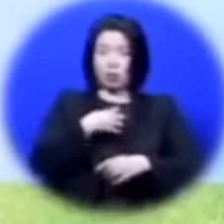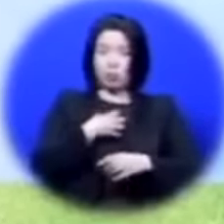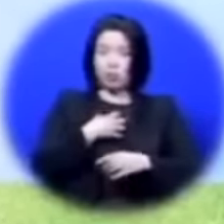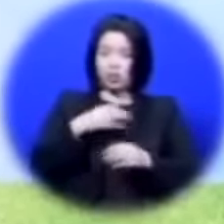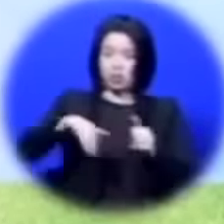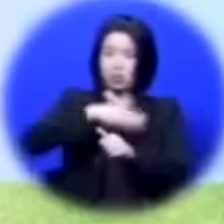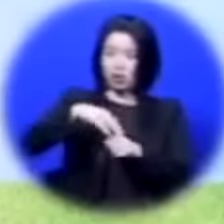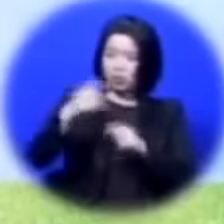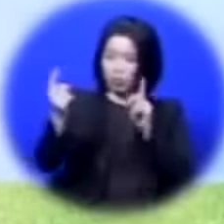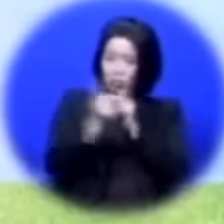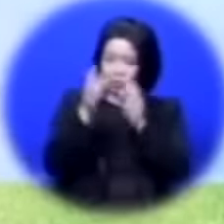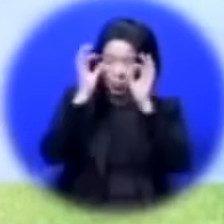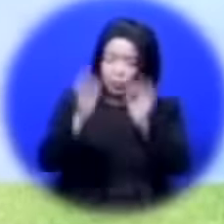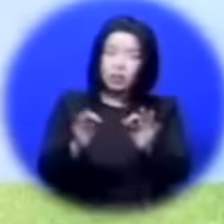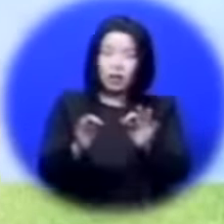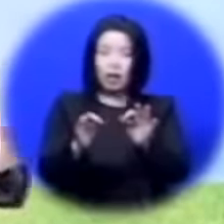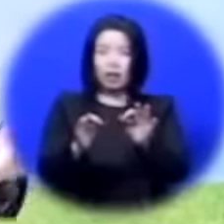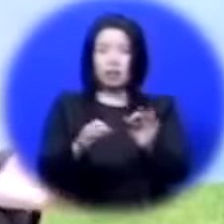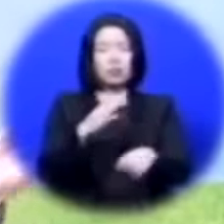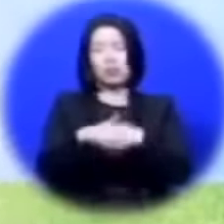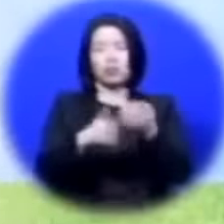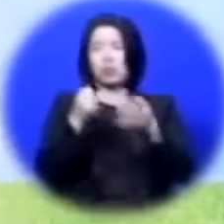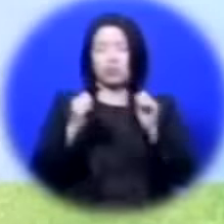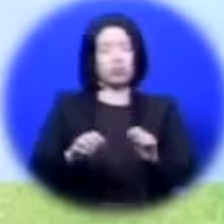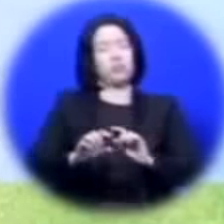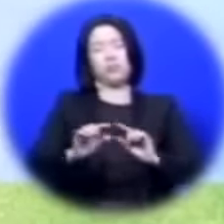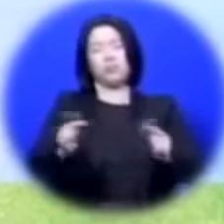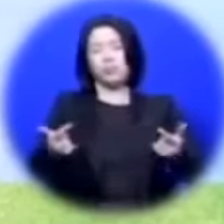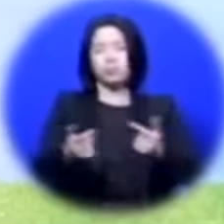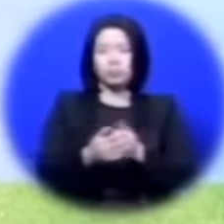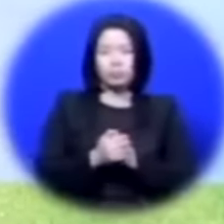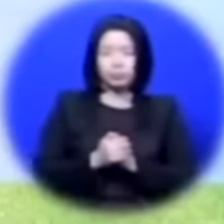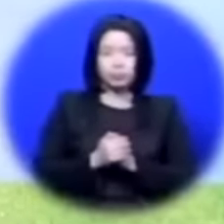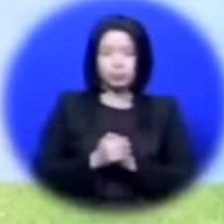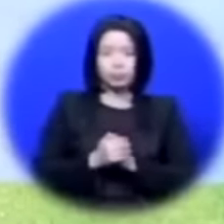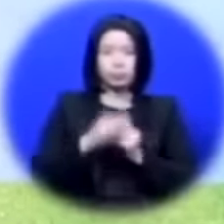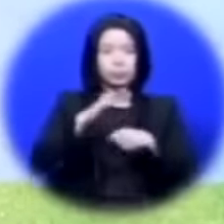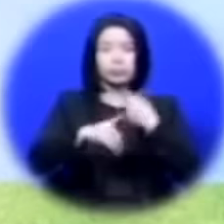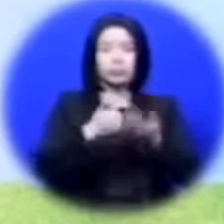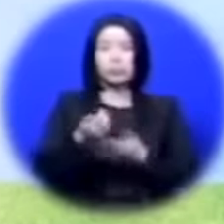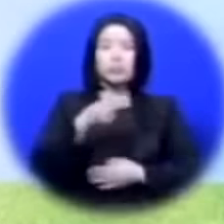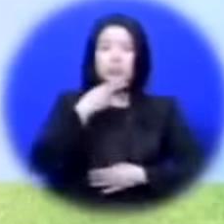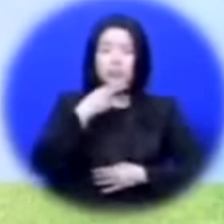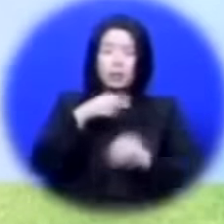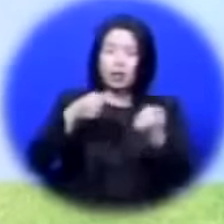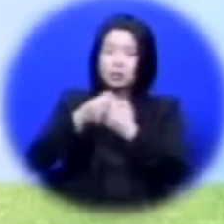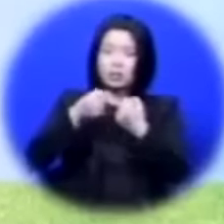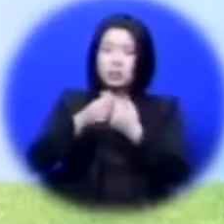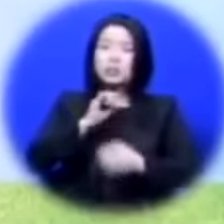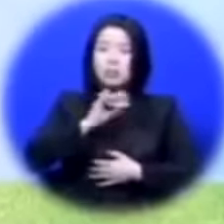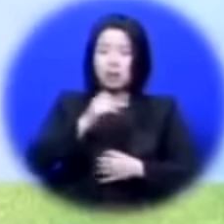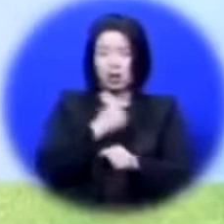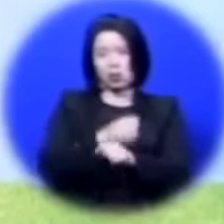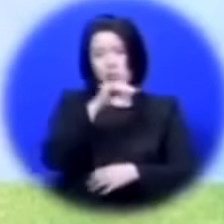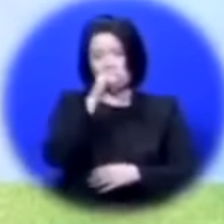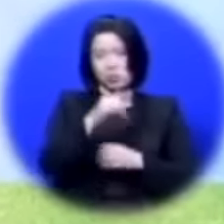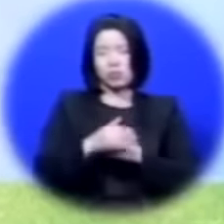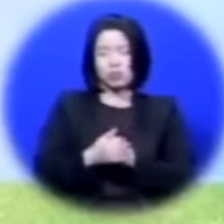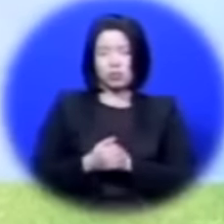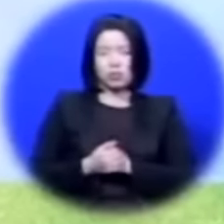부딪혀서 보니까 하나님이 안 계신 거예요 하나님 없이 전쟁만 하고 있었던